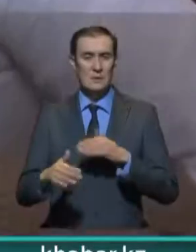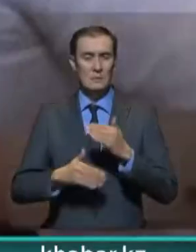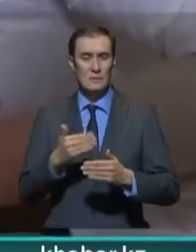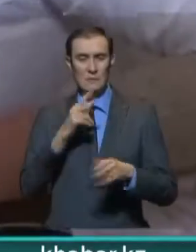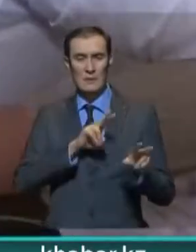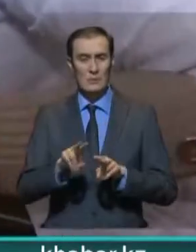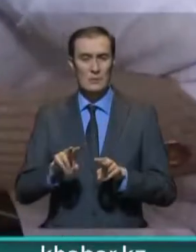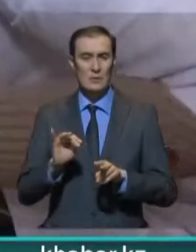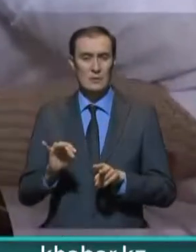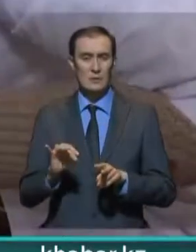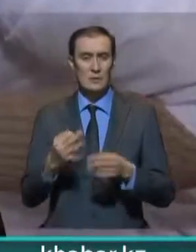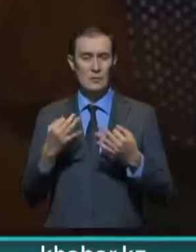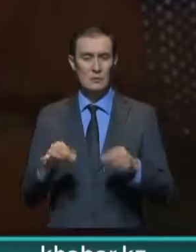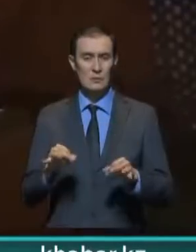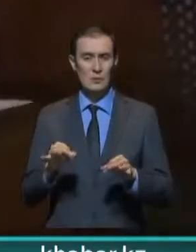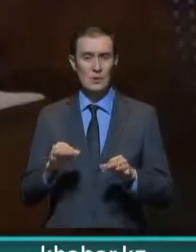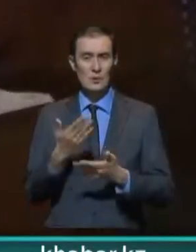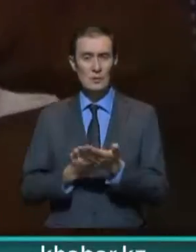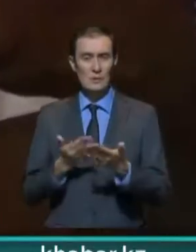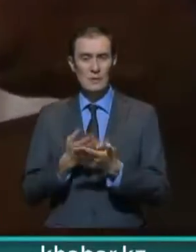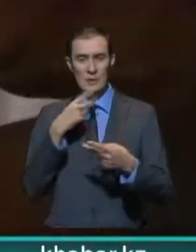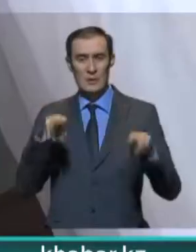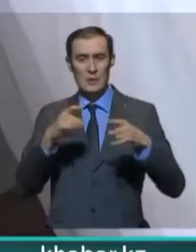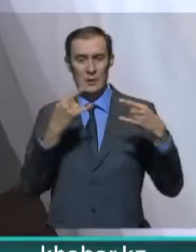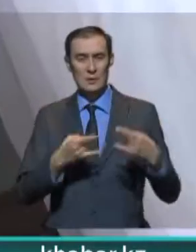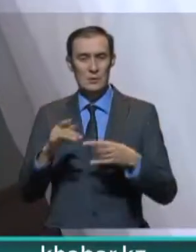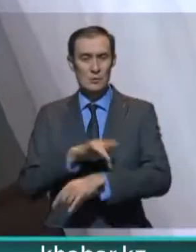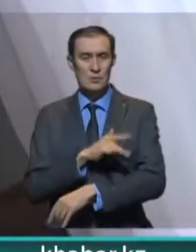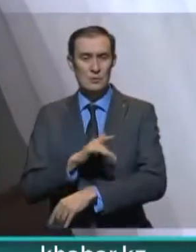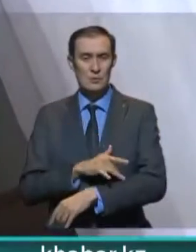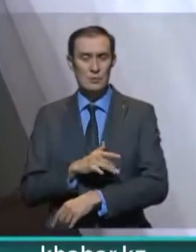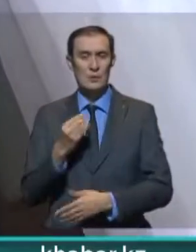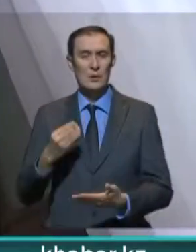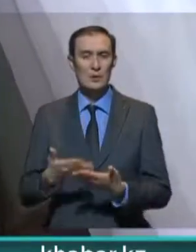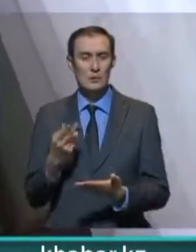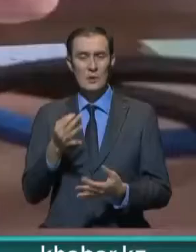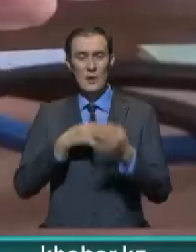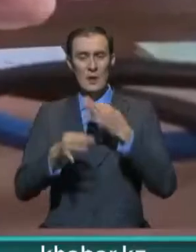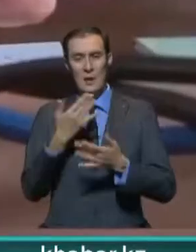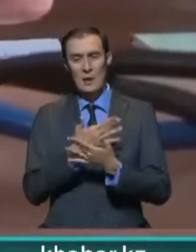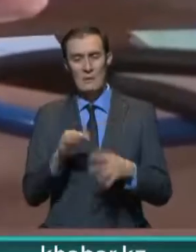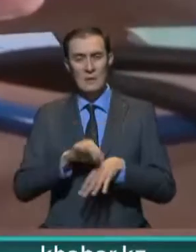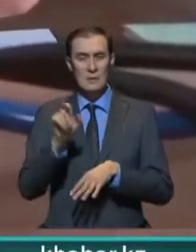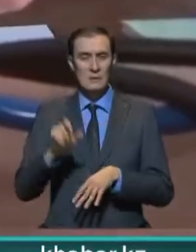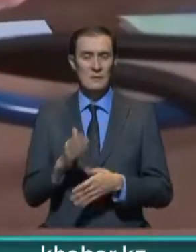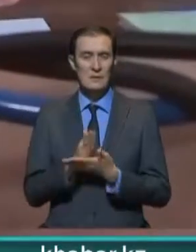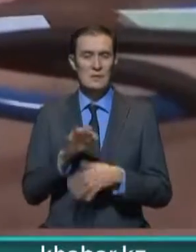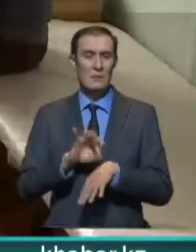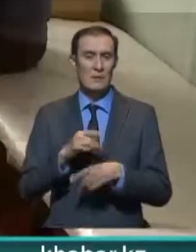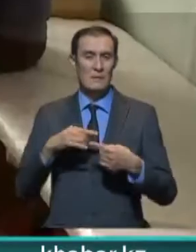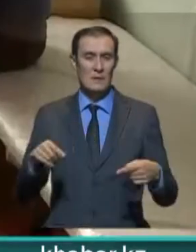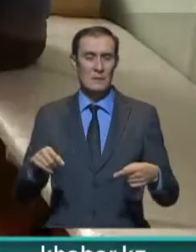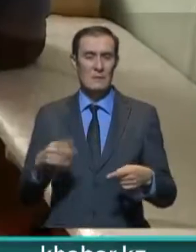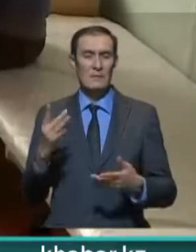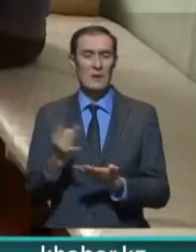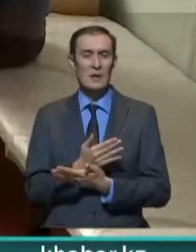наблюдения, недостаточную доступность консультативно-диагностических услуг. Обеспечение дорогостоящими лекарствами пациентов с хроническими заболеваниями в